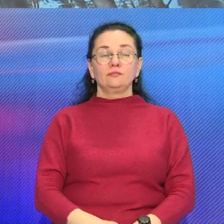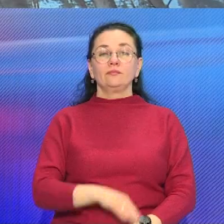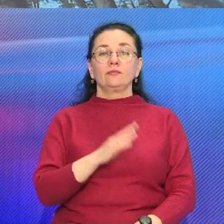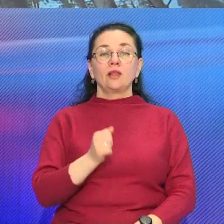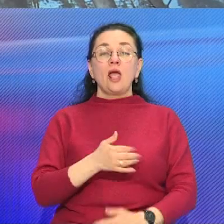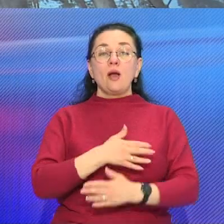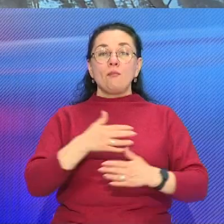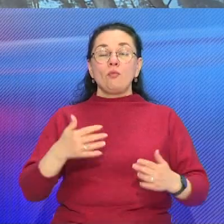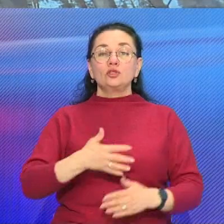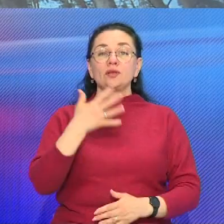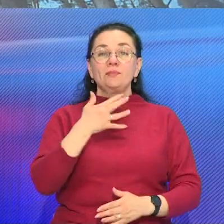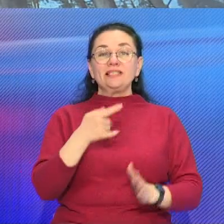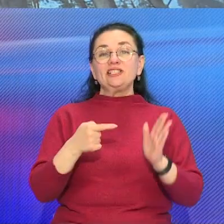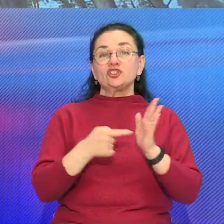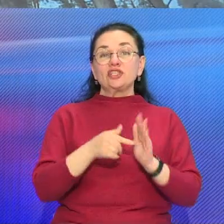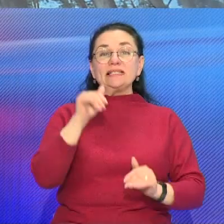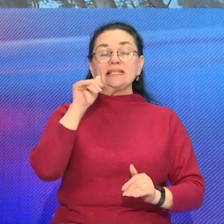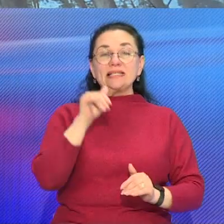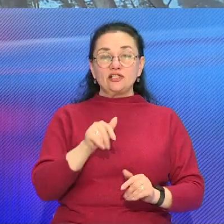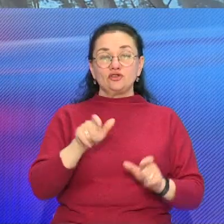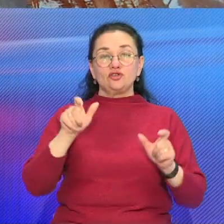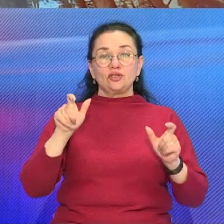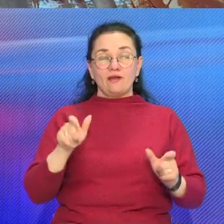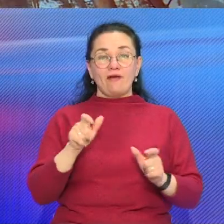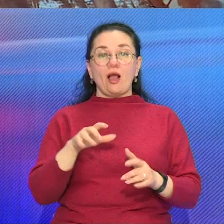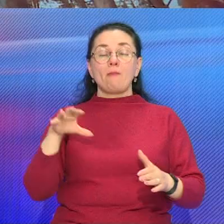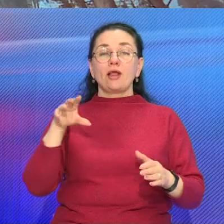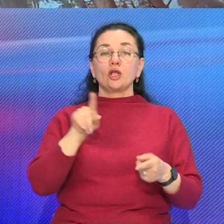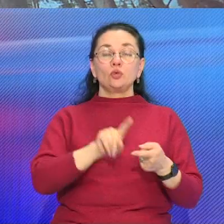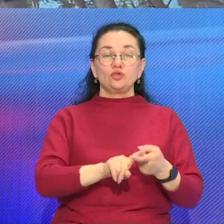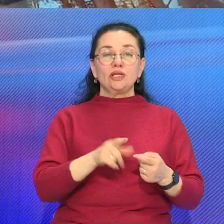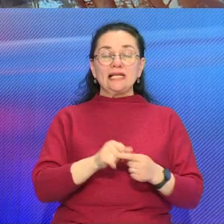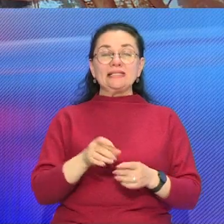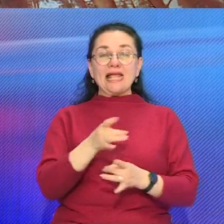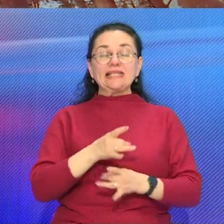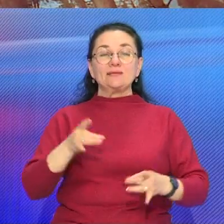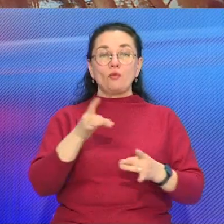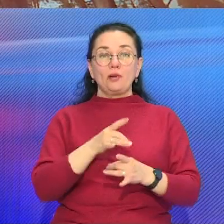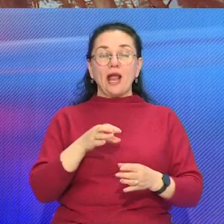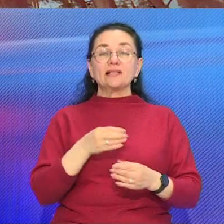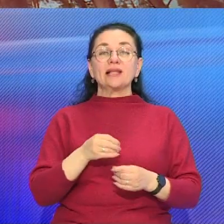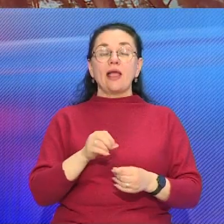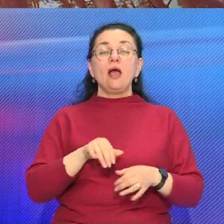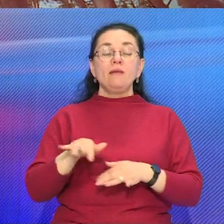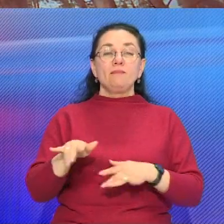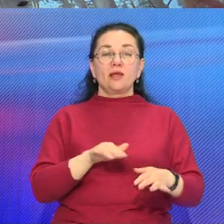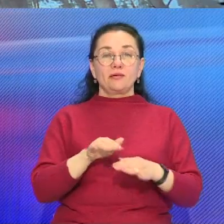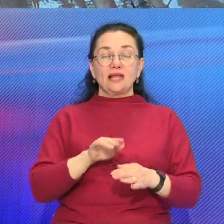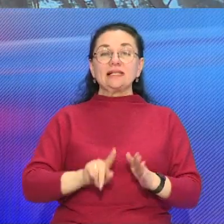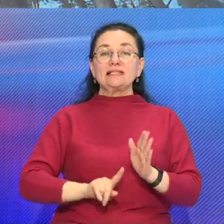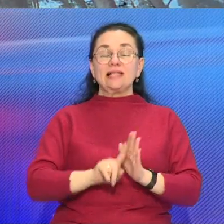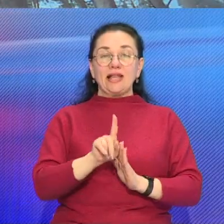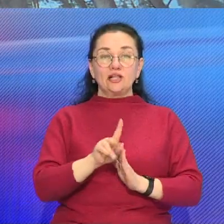Звыше 56 тысяч человек по всей Украине долучились до республиканской акции «Обновим лесы разом». С дня ее старта в